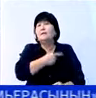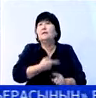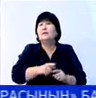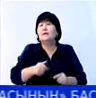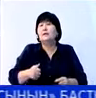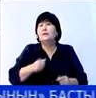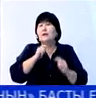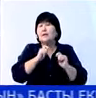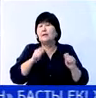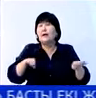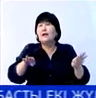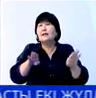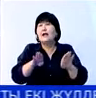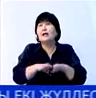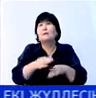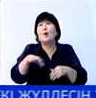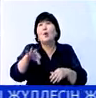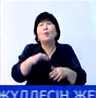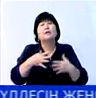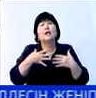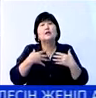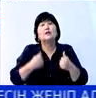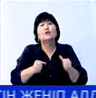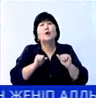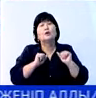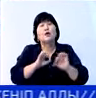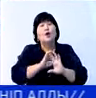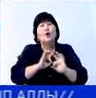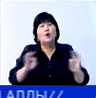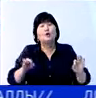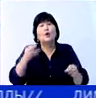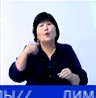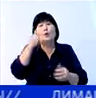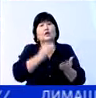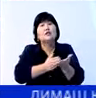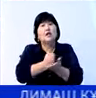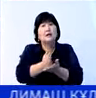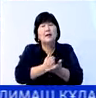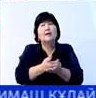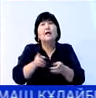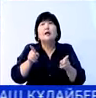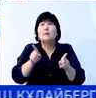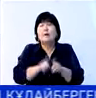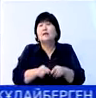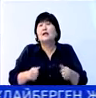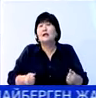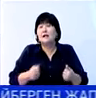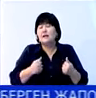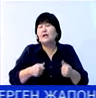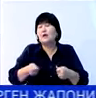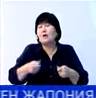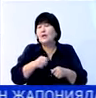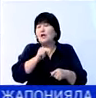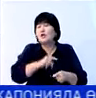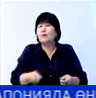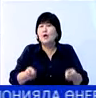мәртебелі марапатқа лайық маман. Облыстық денсаулық сақтау саласын үздіксіз 30 жыл басқарды. Сабырлық алпынан таймаған байыпты басшының